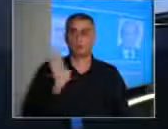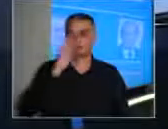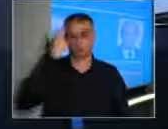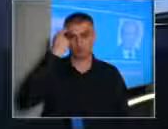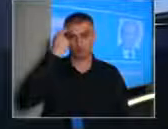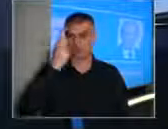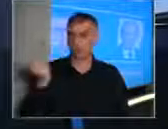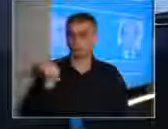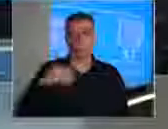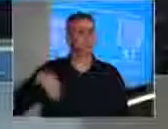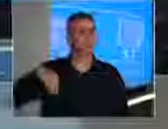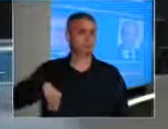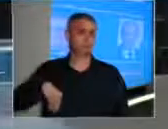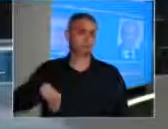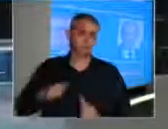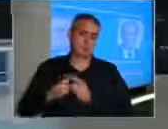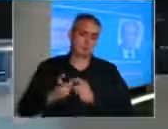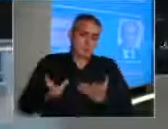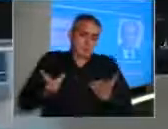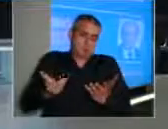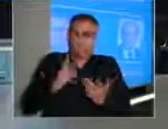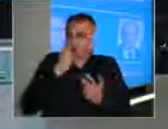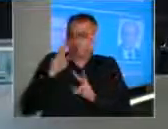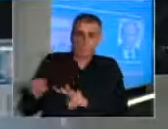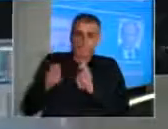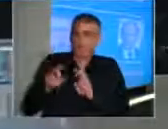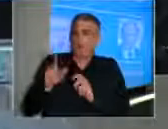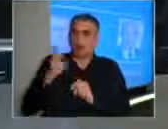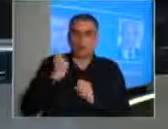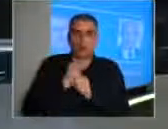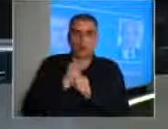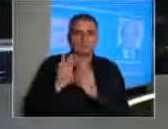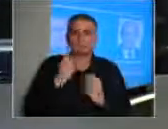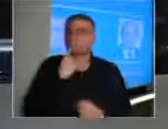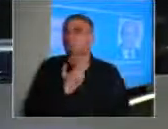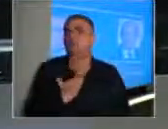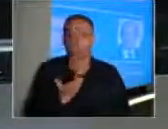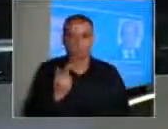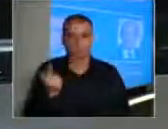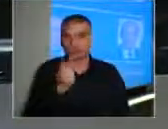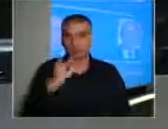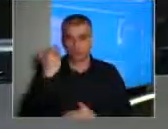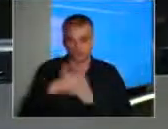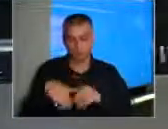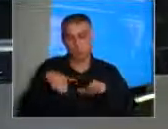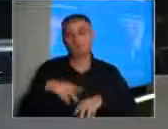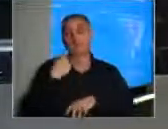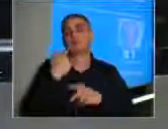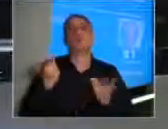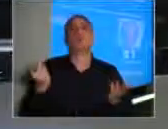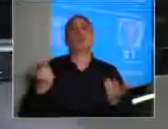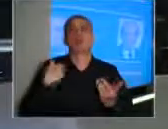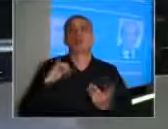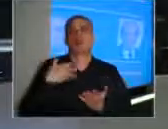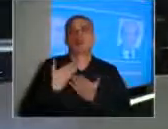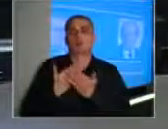יודע ששניכם בכיס שלו כמפלגה, למה שהוא לא ינסה לשתות אתכם? למה שהוא לא יעשה מה שהוא רוצה? הרי שניכם תשבו פה בסופו של דבר ותגידו, אנחנו כנראה, ככל